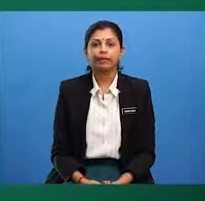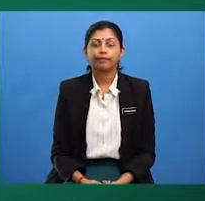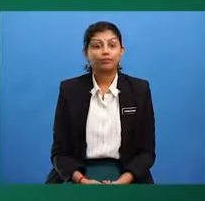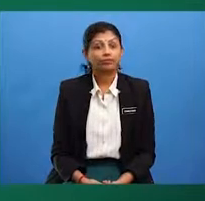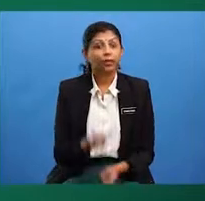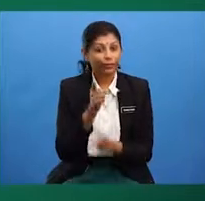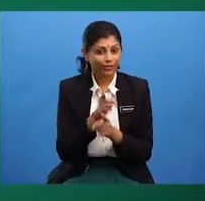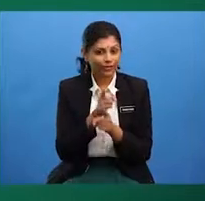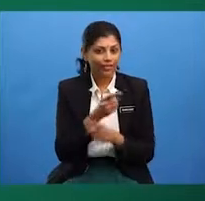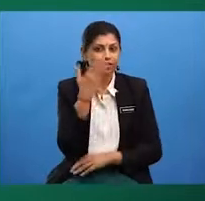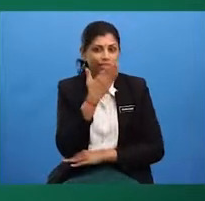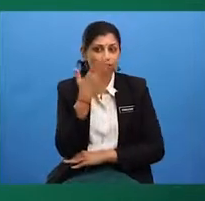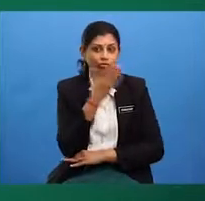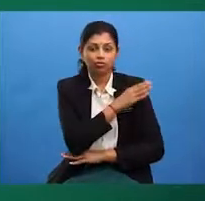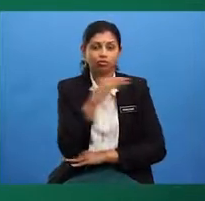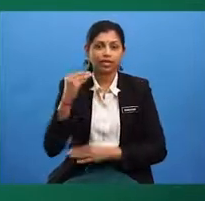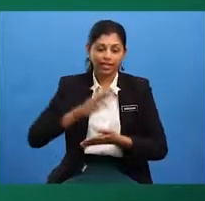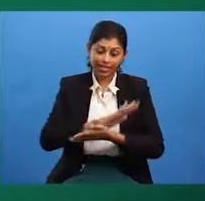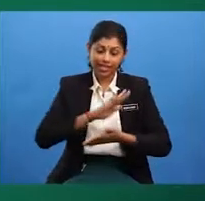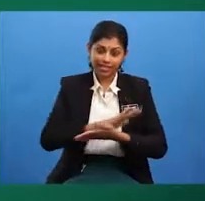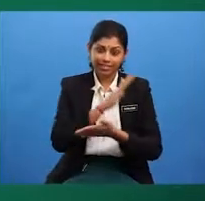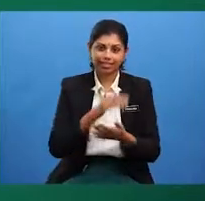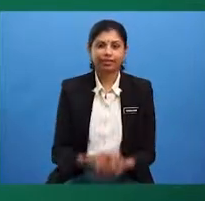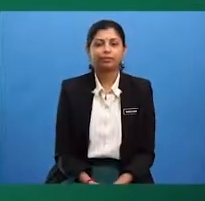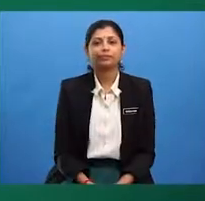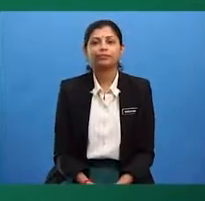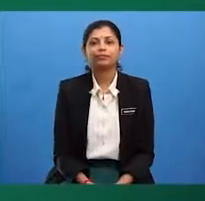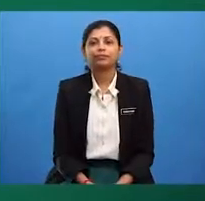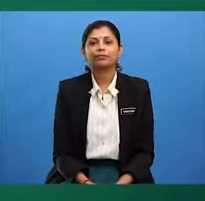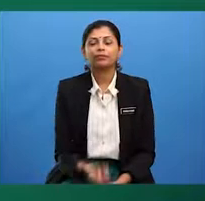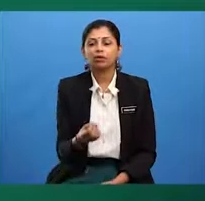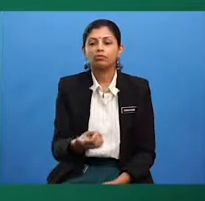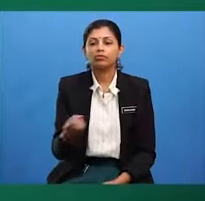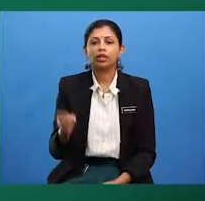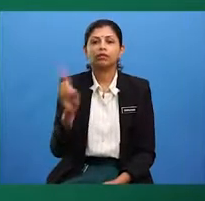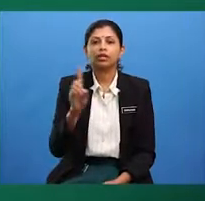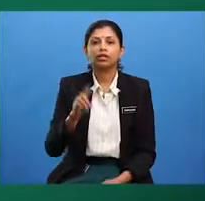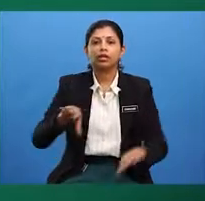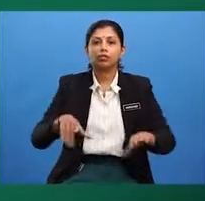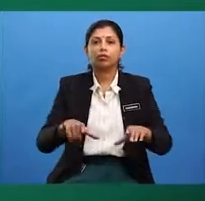Tepat sekali, tisu dan kertas. Objek manakah